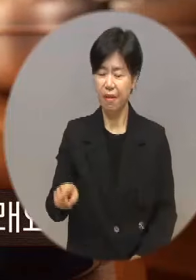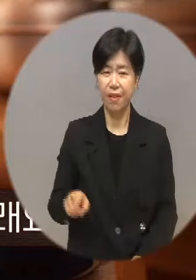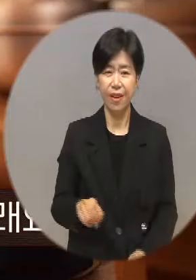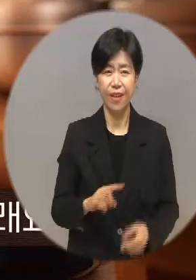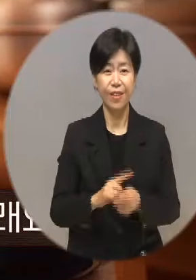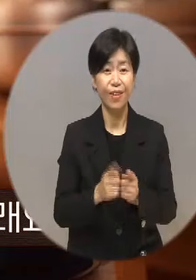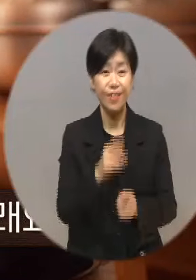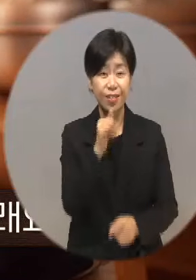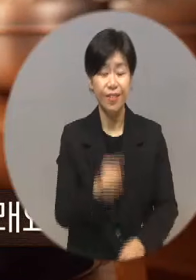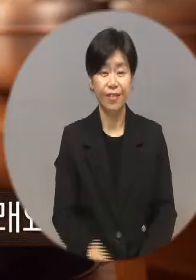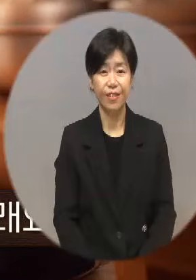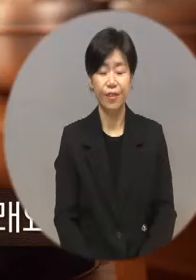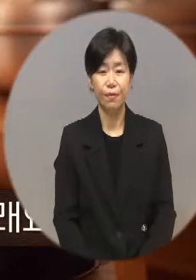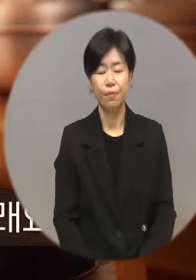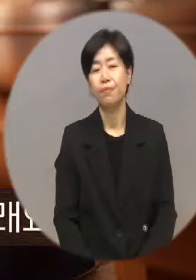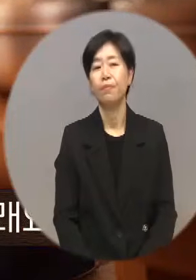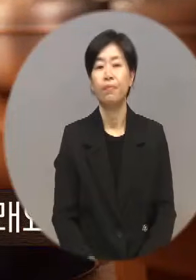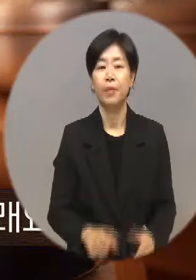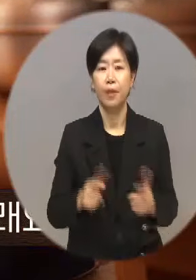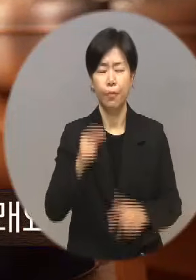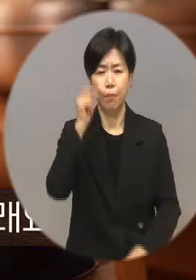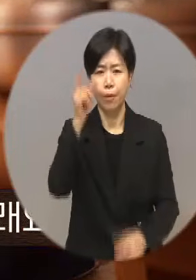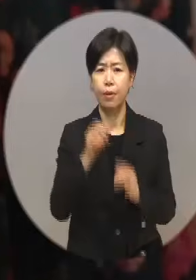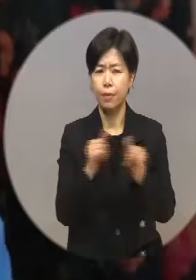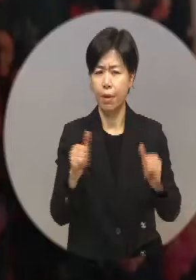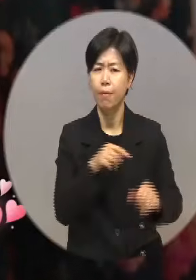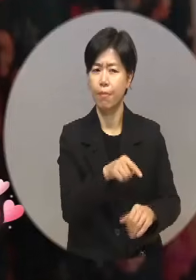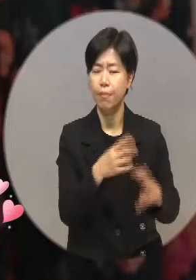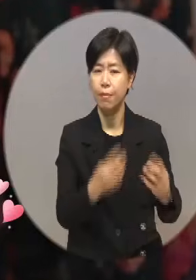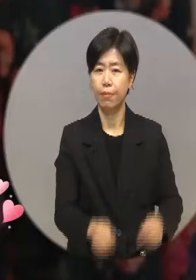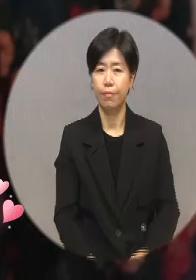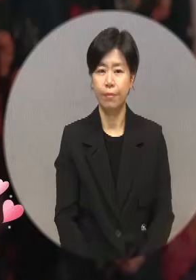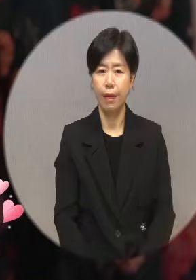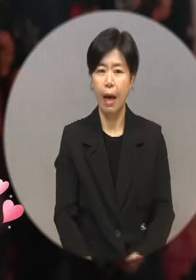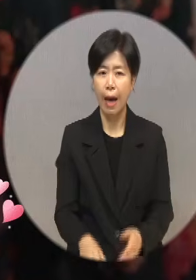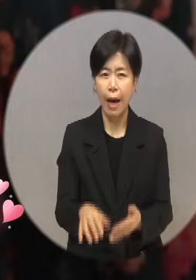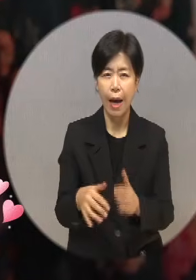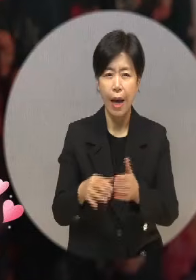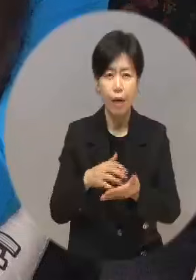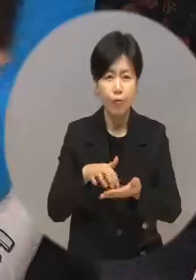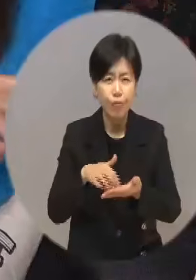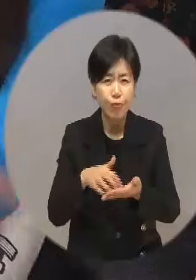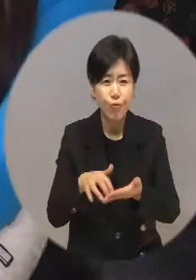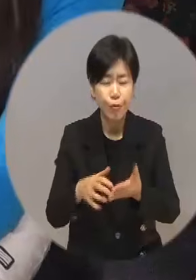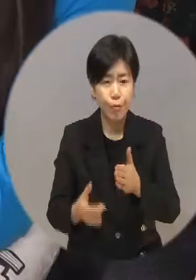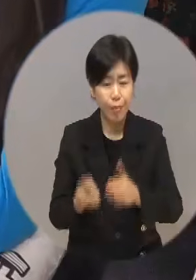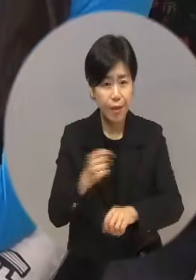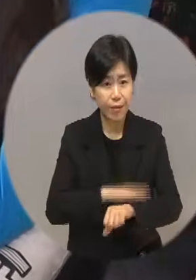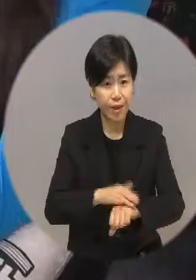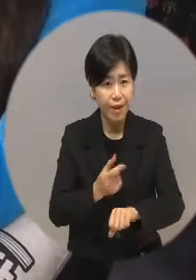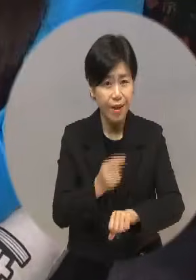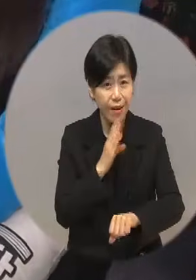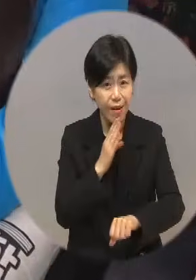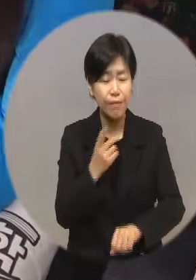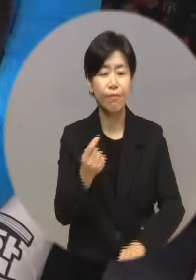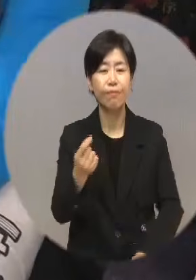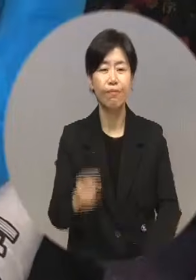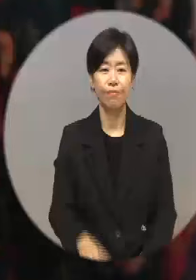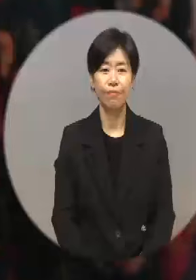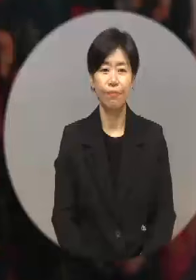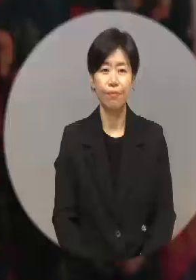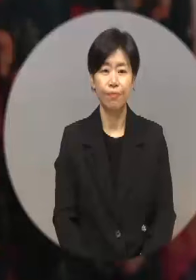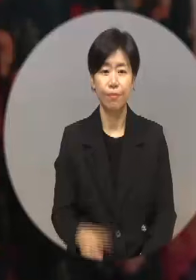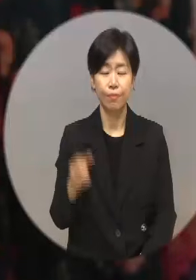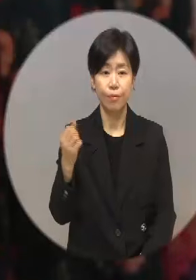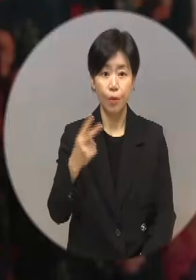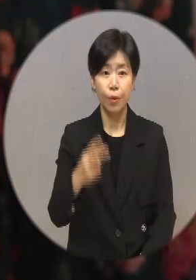측면에 아주 뛰어난 역량을 보이는 분들이 개성분들이에요. 셈이 빠르시구나. 근데 이 개성상이나니까 또 생각나는데